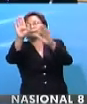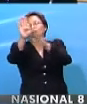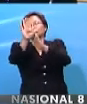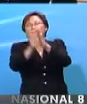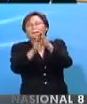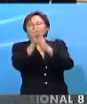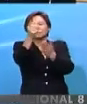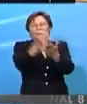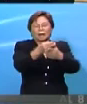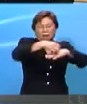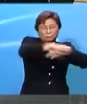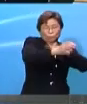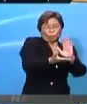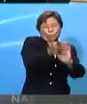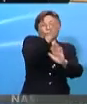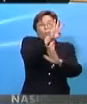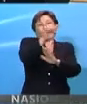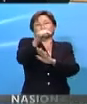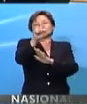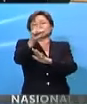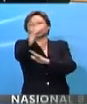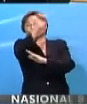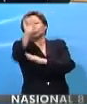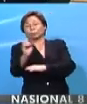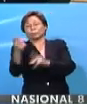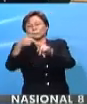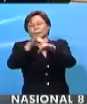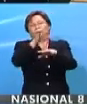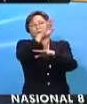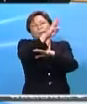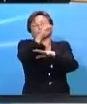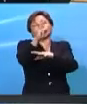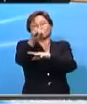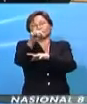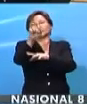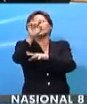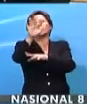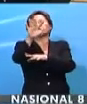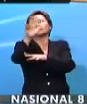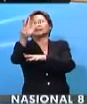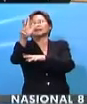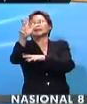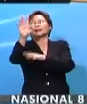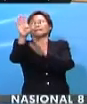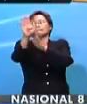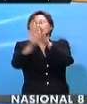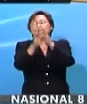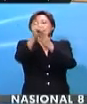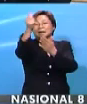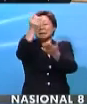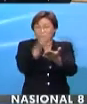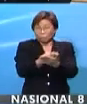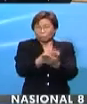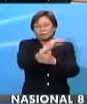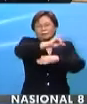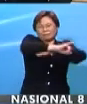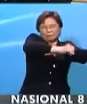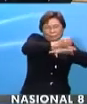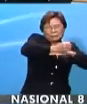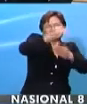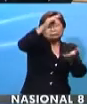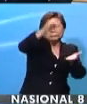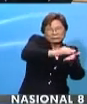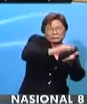ringgit. Eksport meningkat 4.1% kepada 66.53 bilion, manakala import